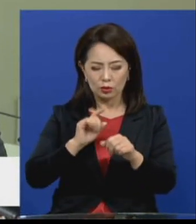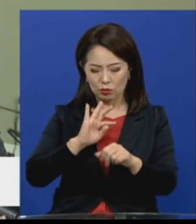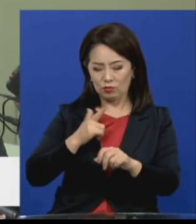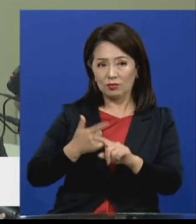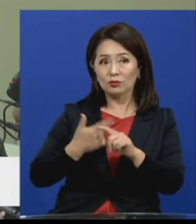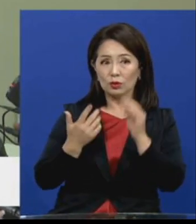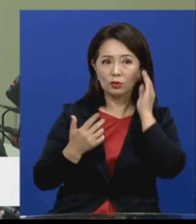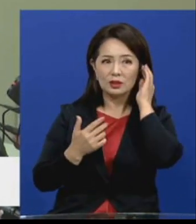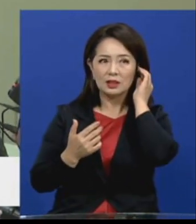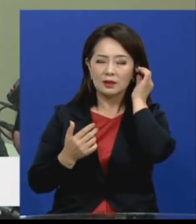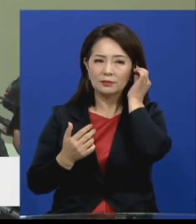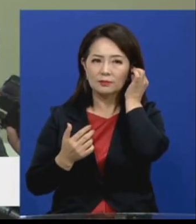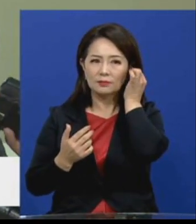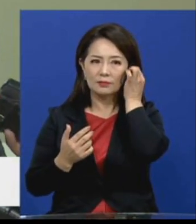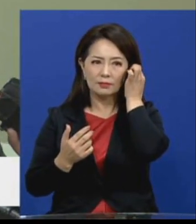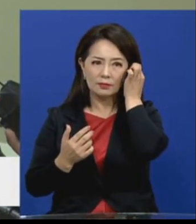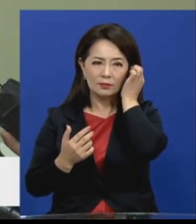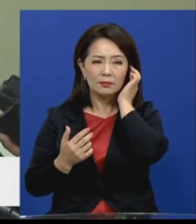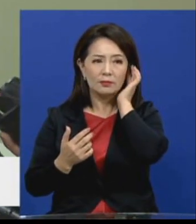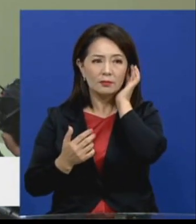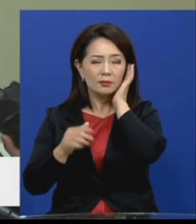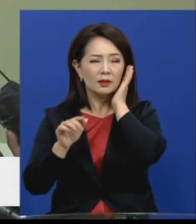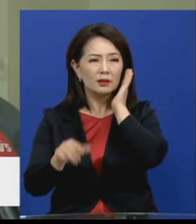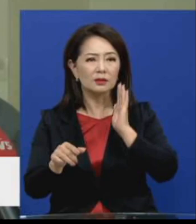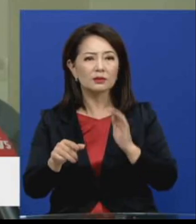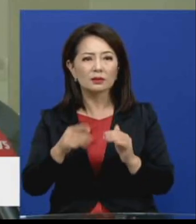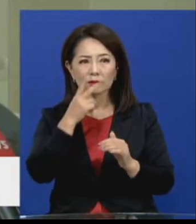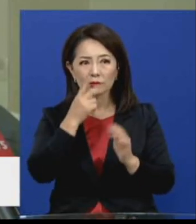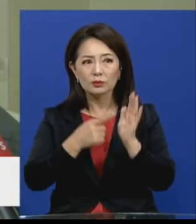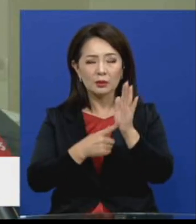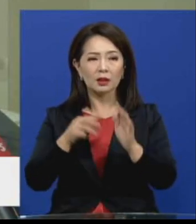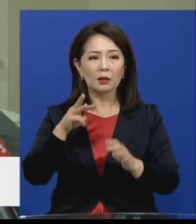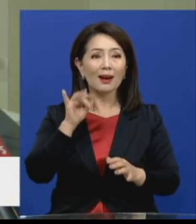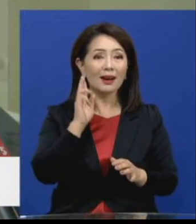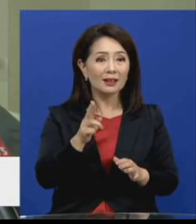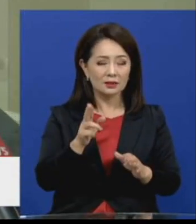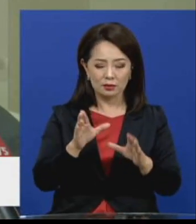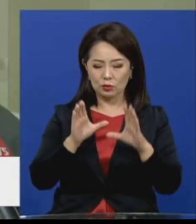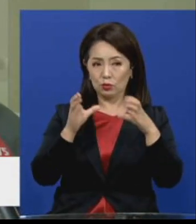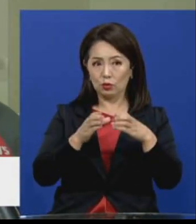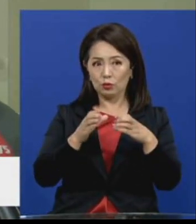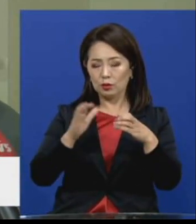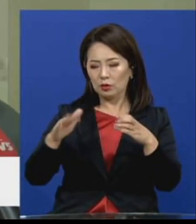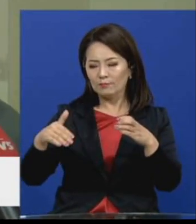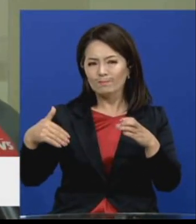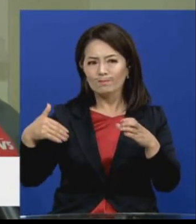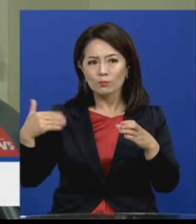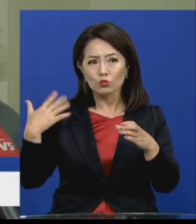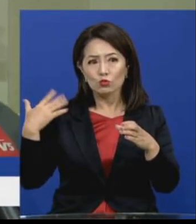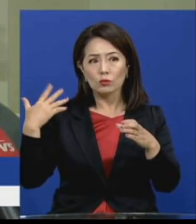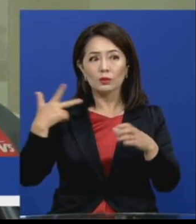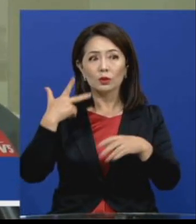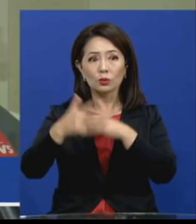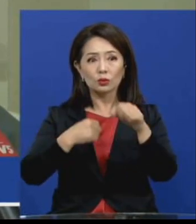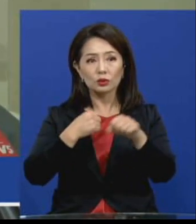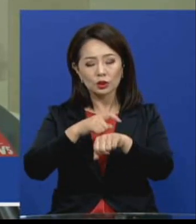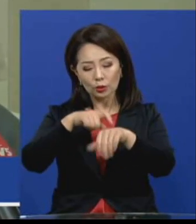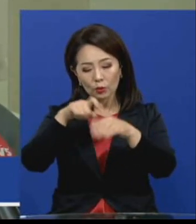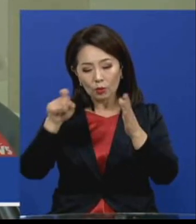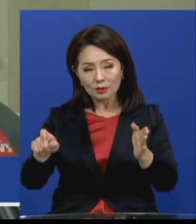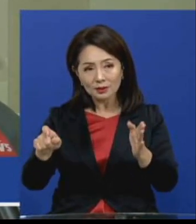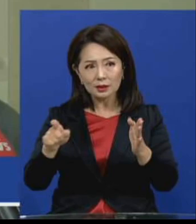үлжиж байгаа хамт олны айны нэг үр шимийг би одоо үлдчих яах шиг байна. Макс Групп ойрын 3 жилд